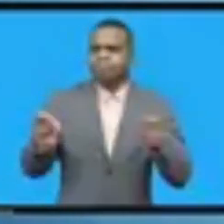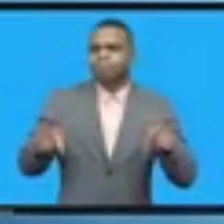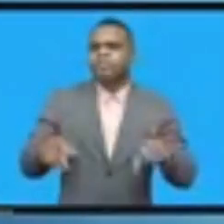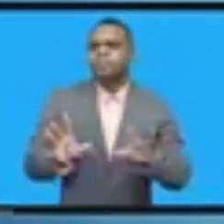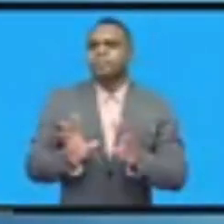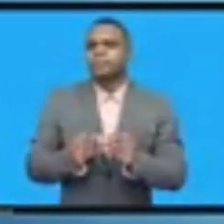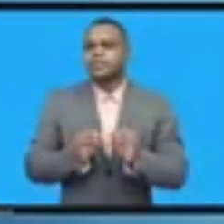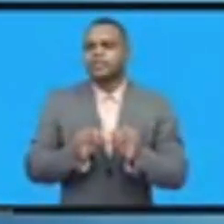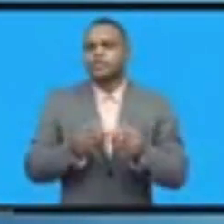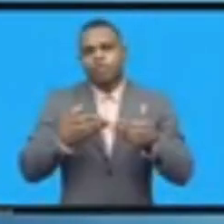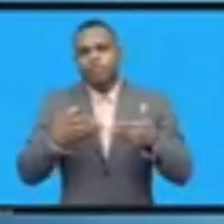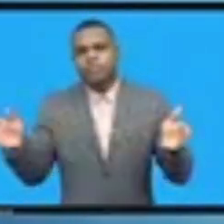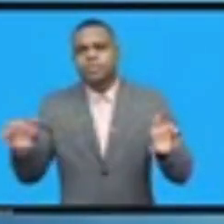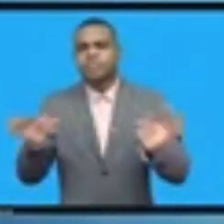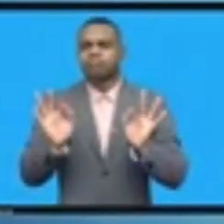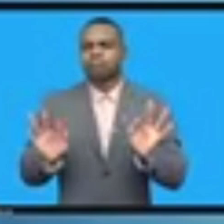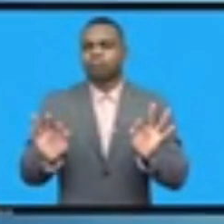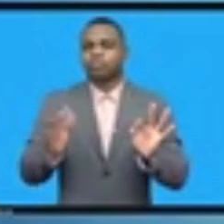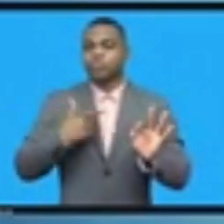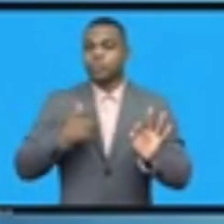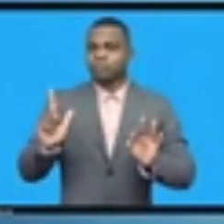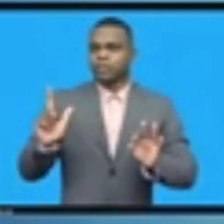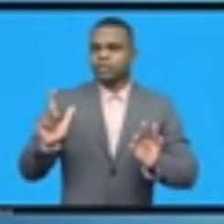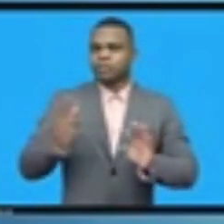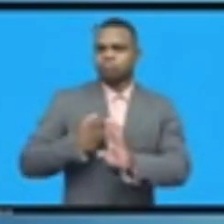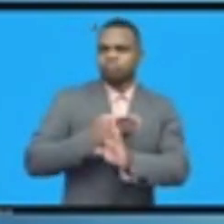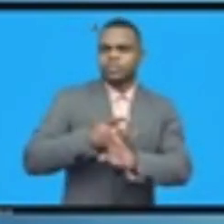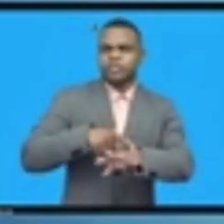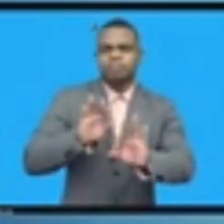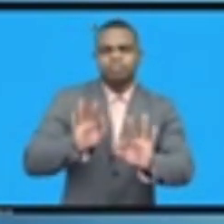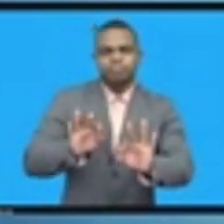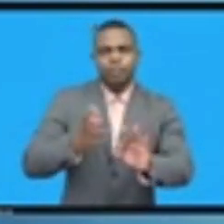真的是很不错。